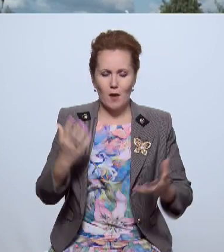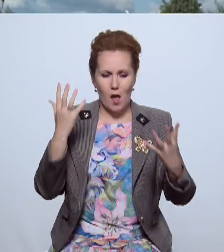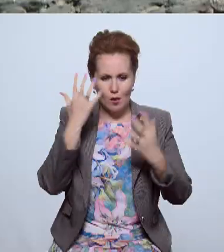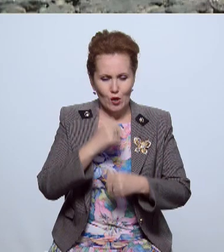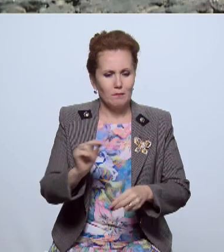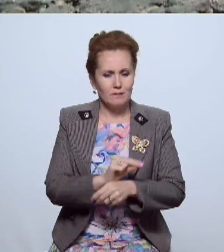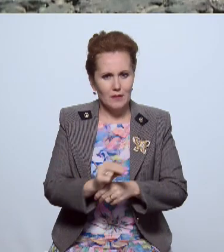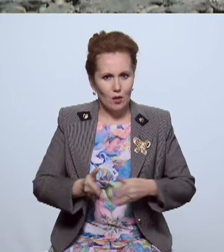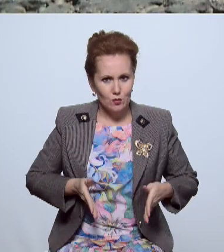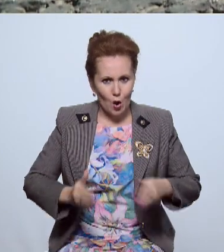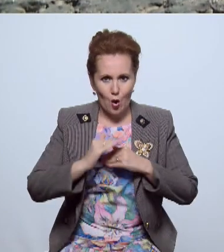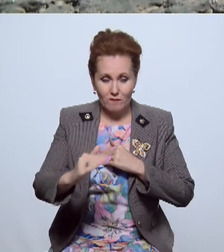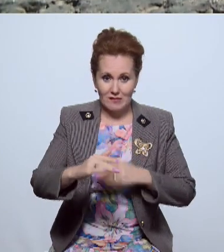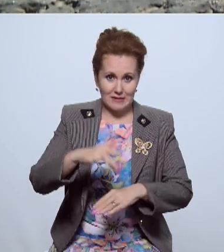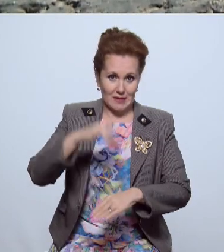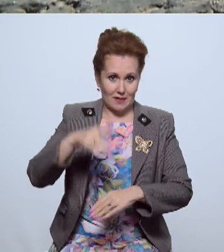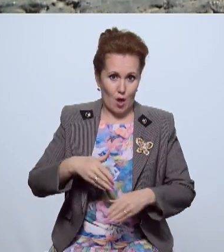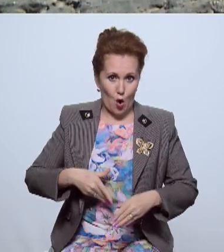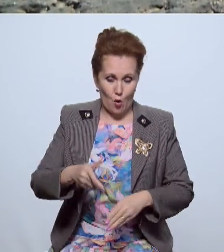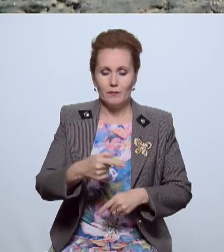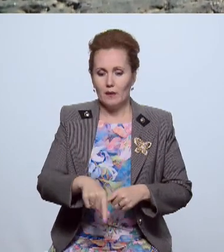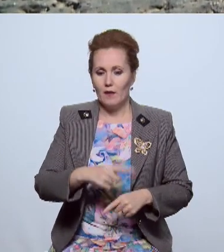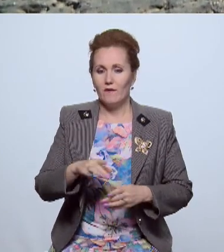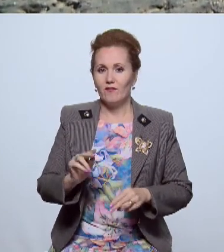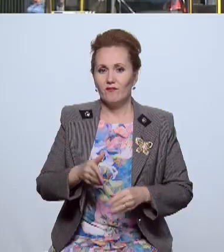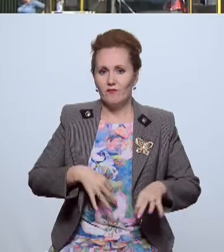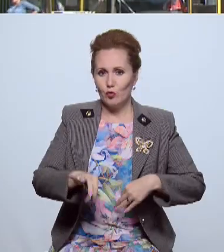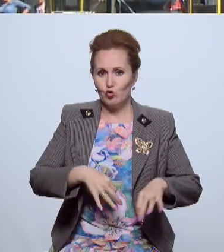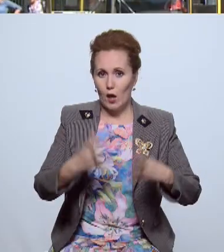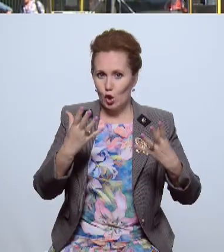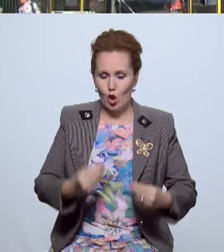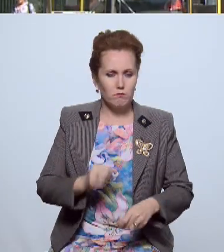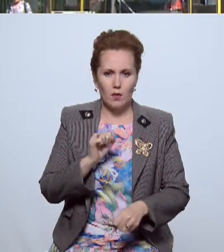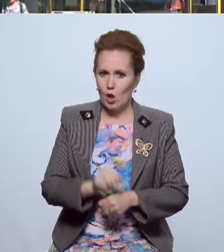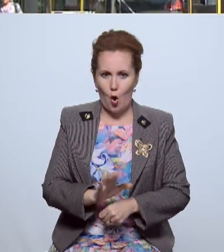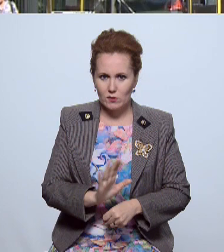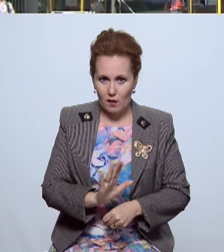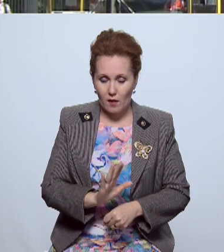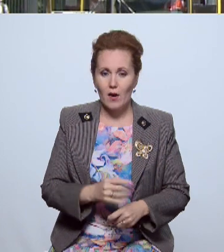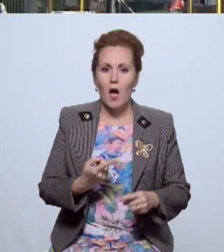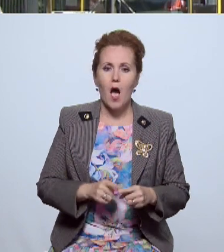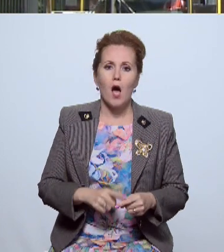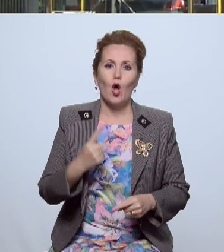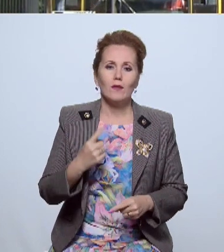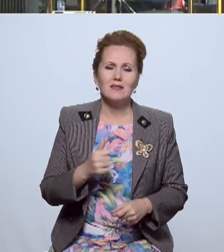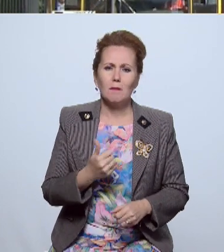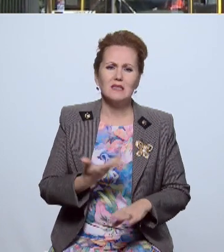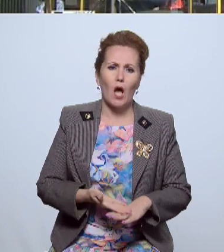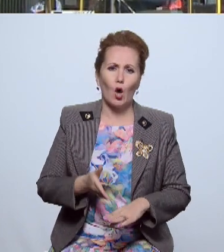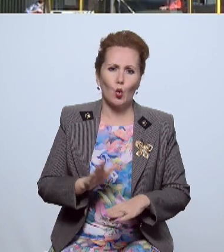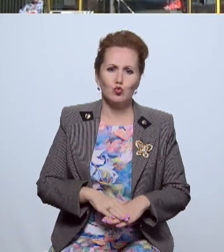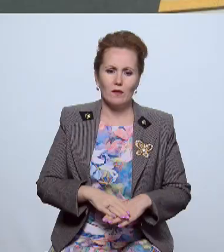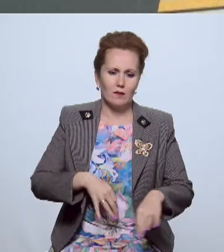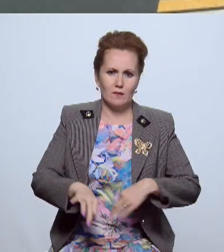перестилали дорожное покрытие в самом центре города. Движение днем на время ремонта ни разу не останавливали. Это одна из самых загруженных